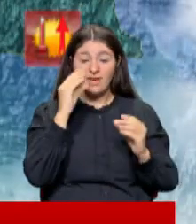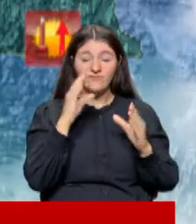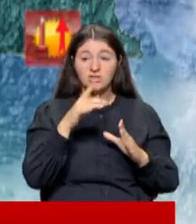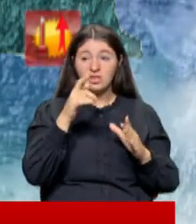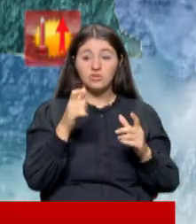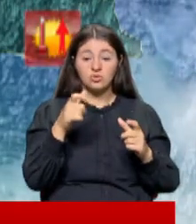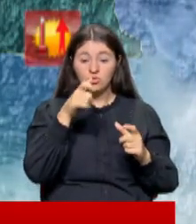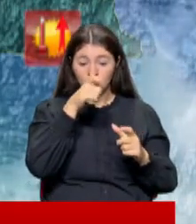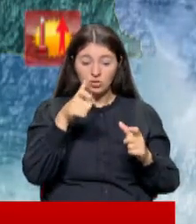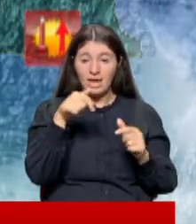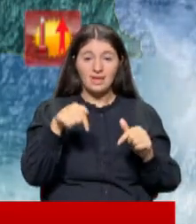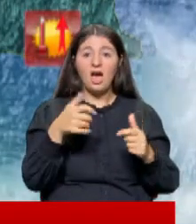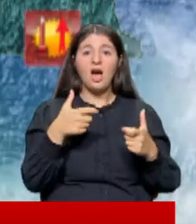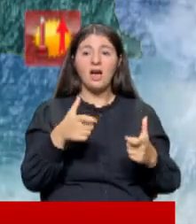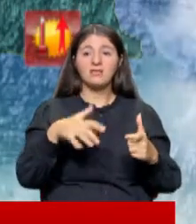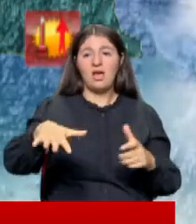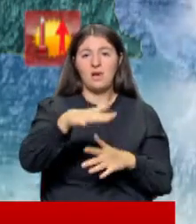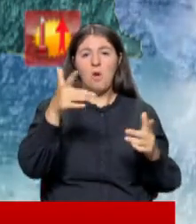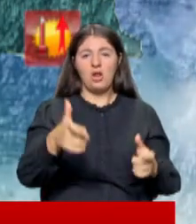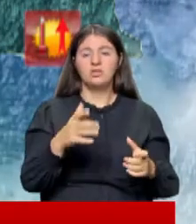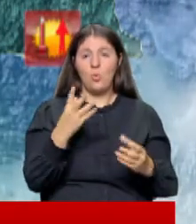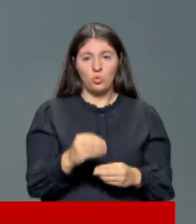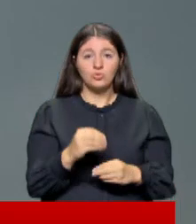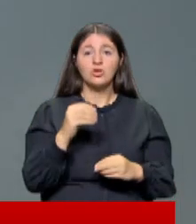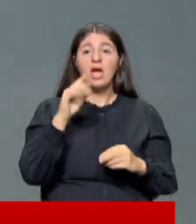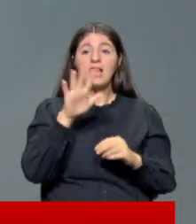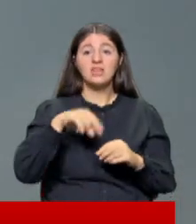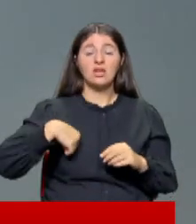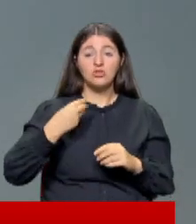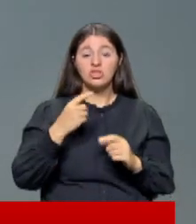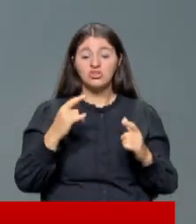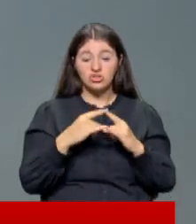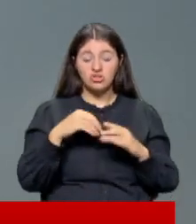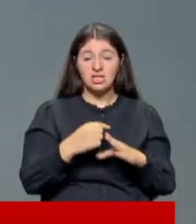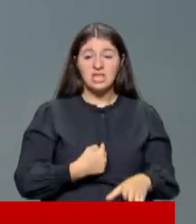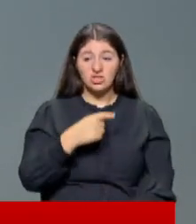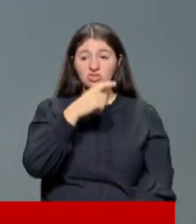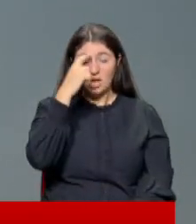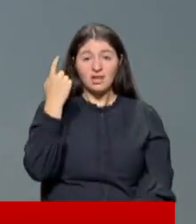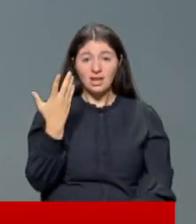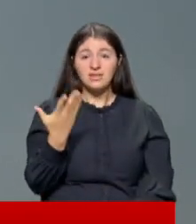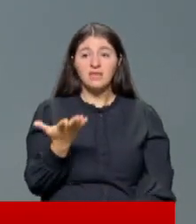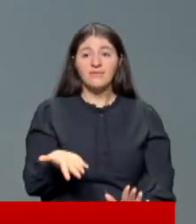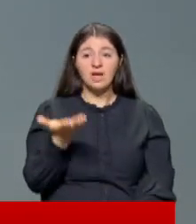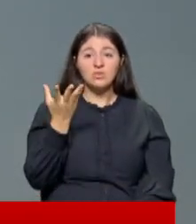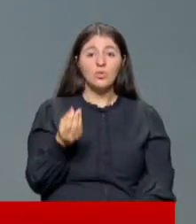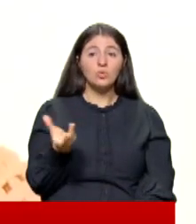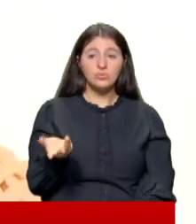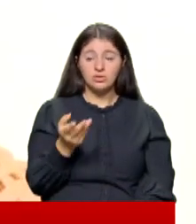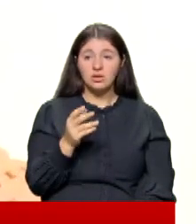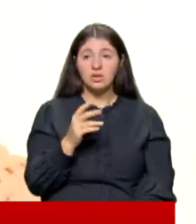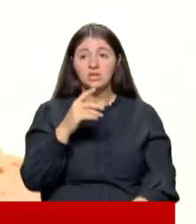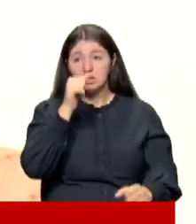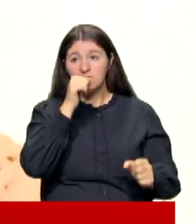bölgesini vurdu Hatay'da hissedilen sıcaklık 50 dereceleri buldu çadırda hissedilen sıcaklıklarsa daha da yüksek oldu